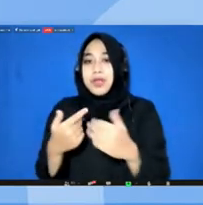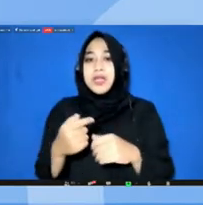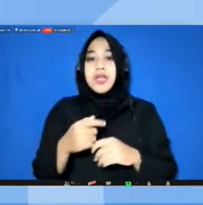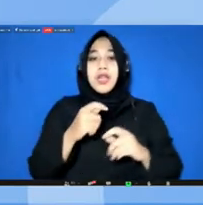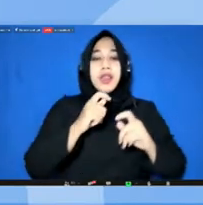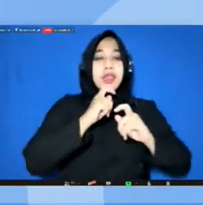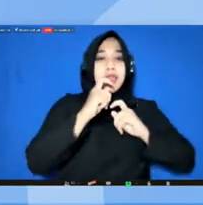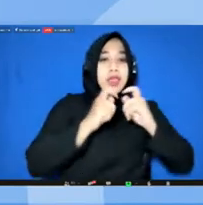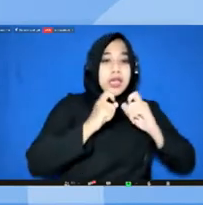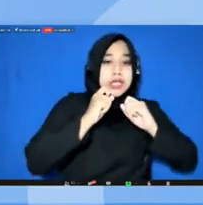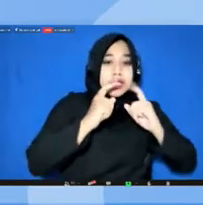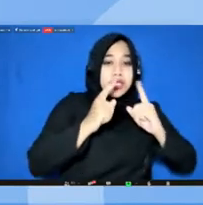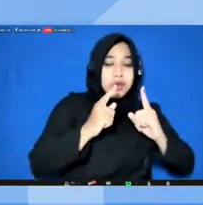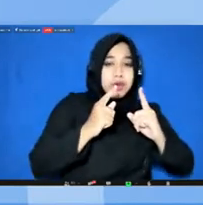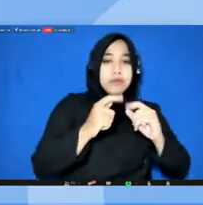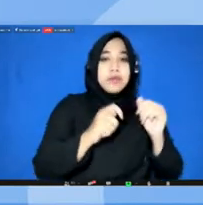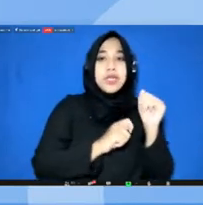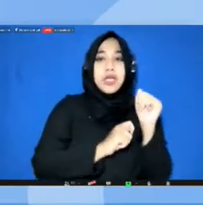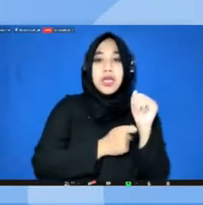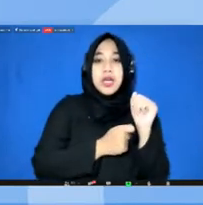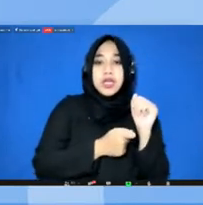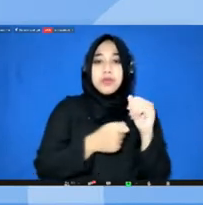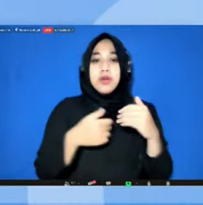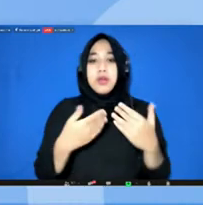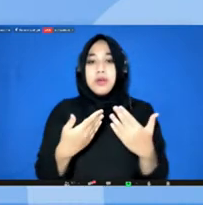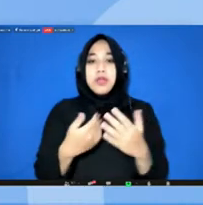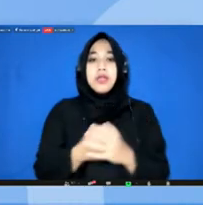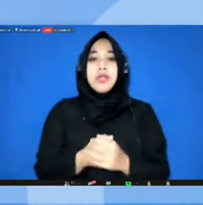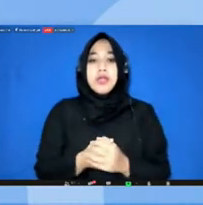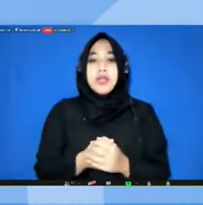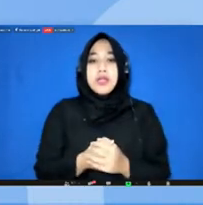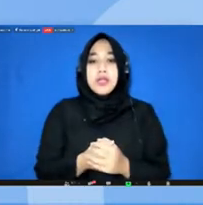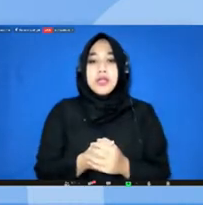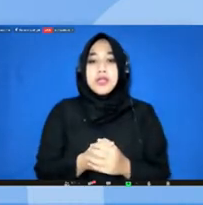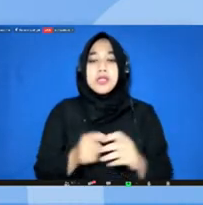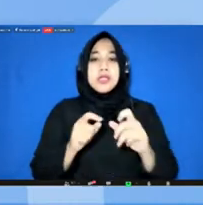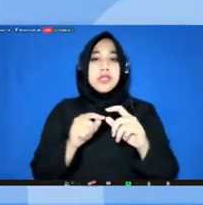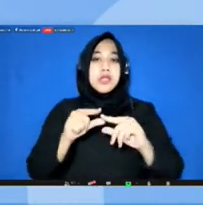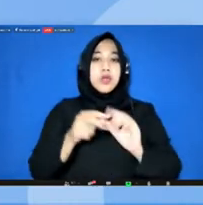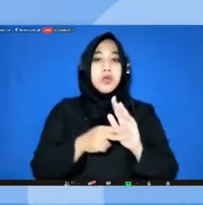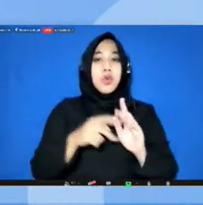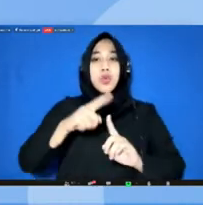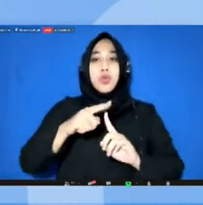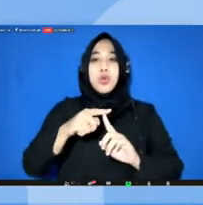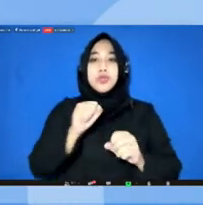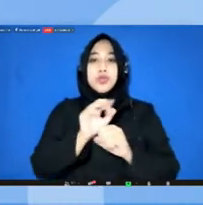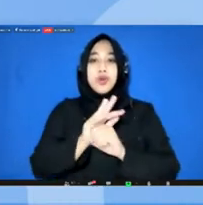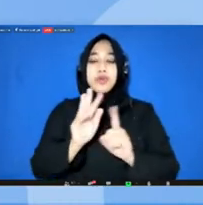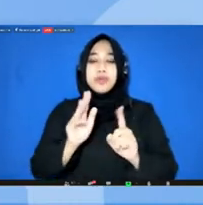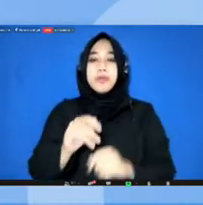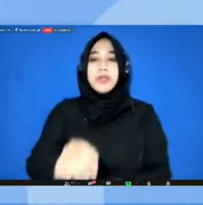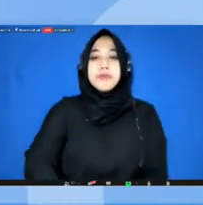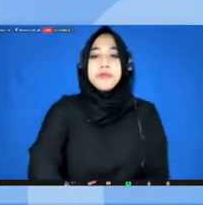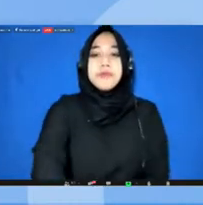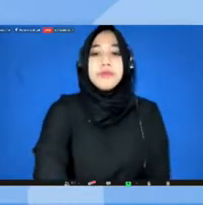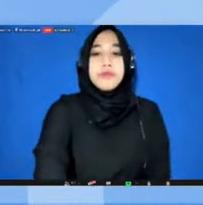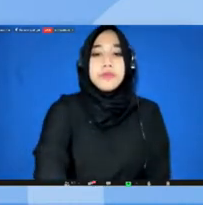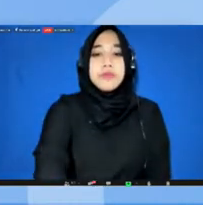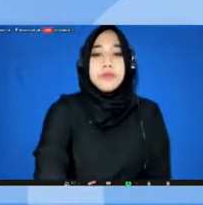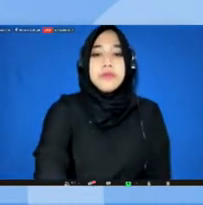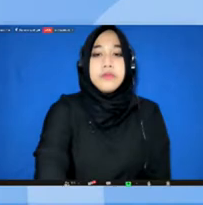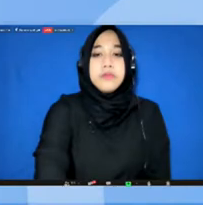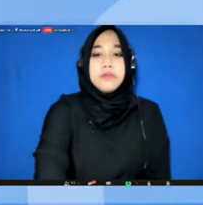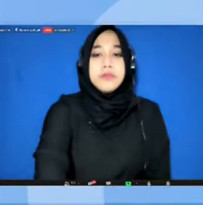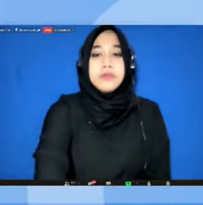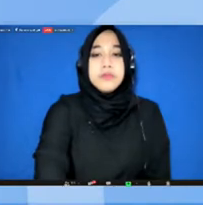tanya-jawab dan tanggapan dari APEKSI dan APKASI serta Satuan Tugas COVID-19. Kemudian dilanjutkan dengan pernyataan